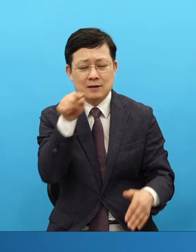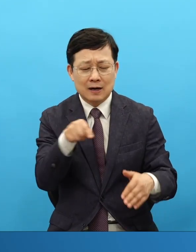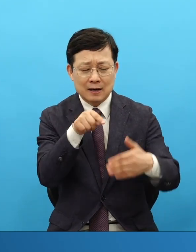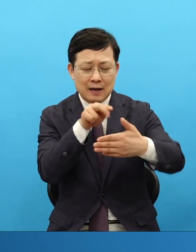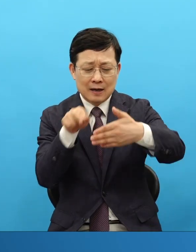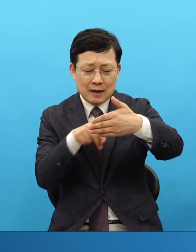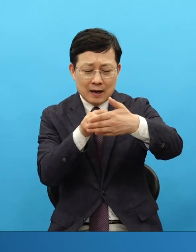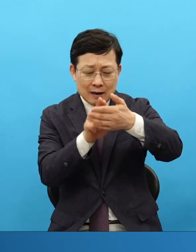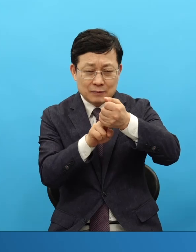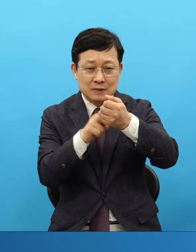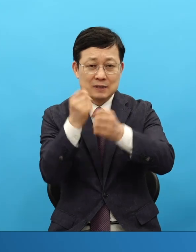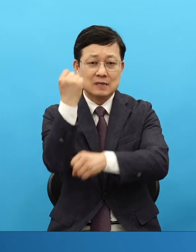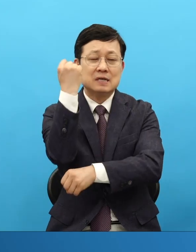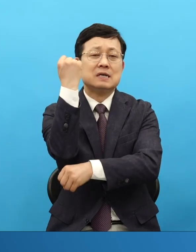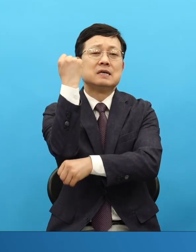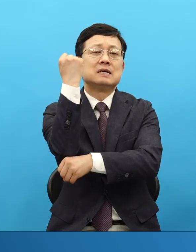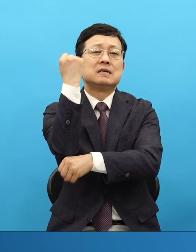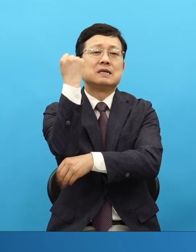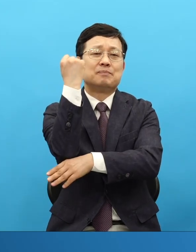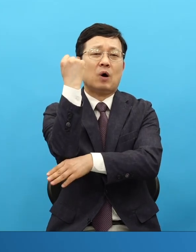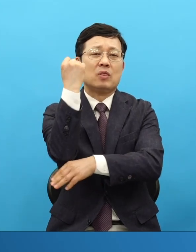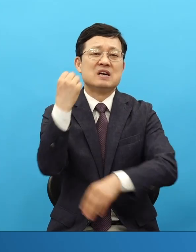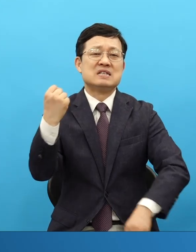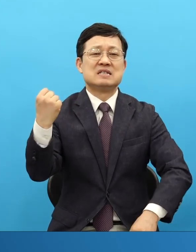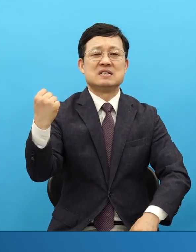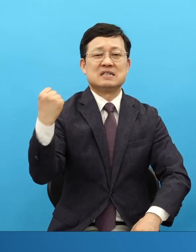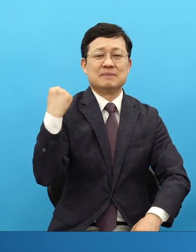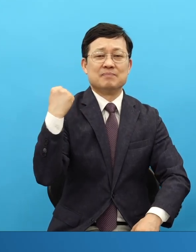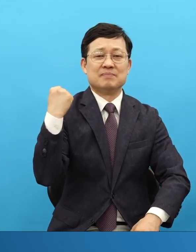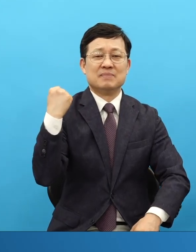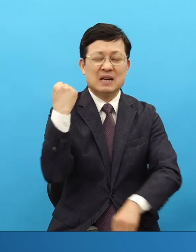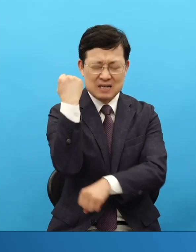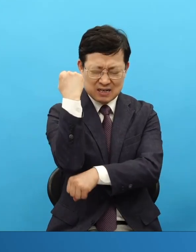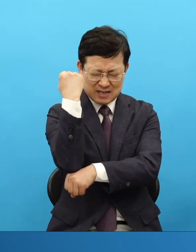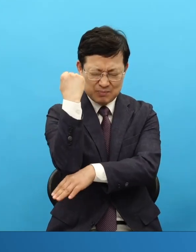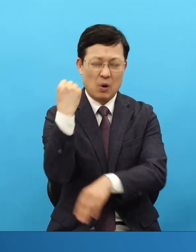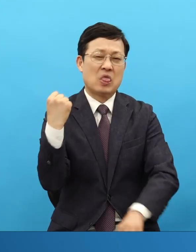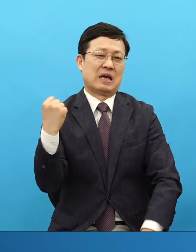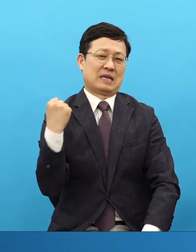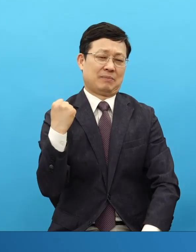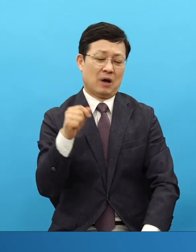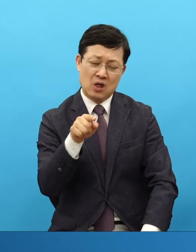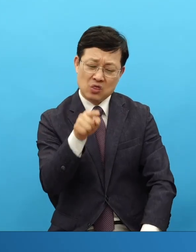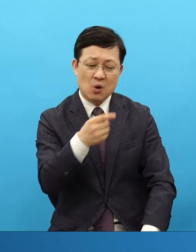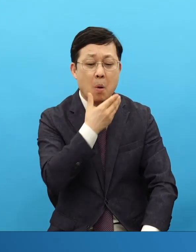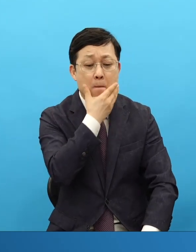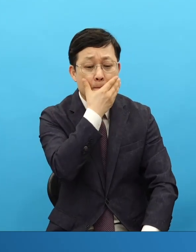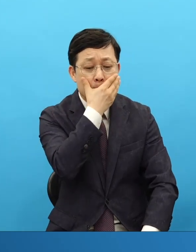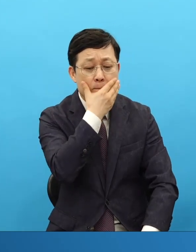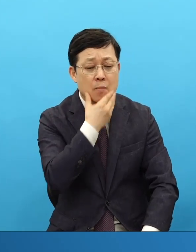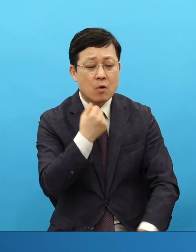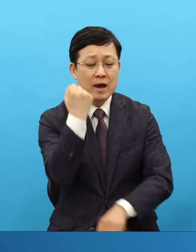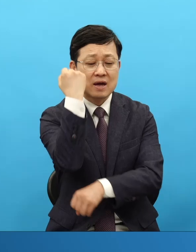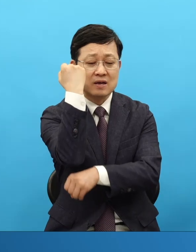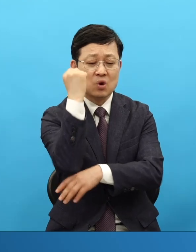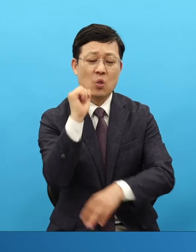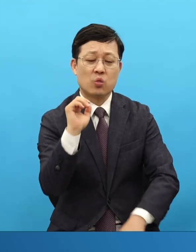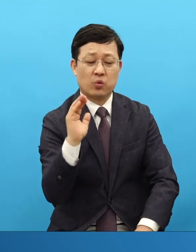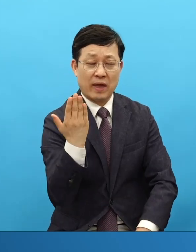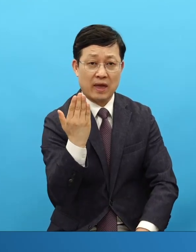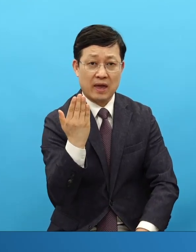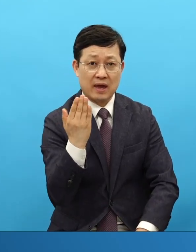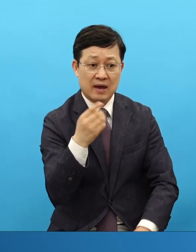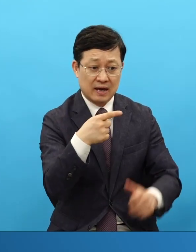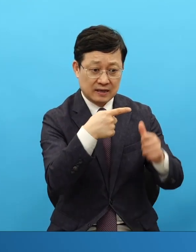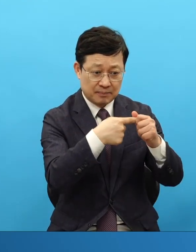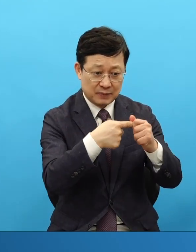will discover the fundamental aspect. 너는 복의 근원이 될 거니라. So you will be a fount of blessings. 그래서 무조건 하시면 돼요. So we need